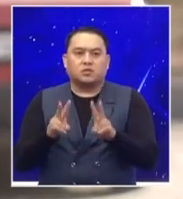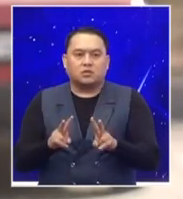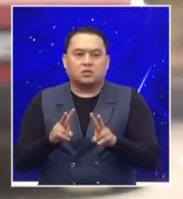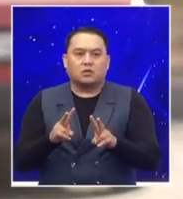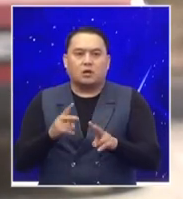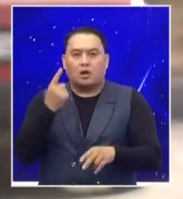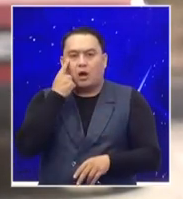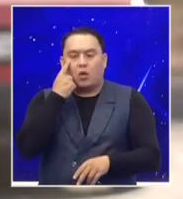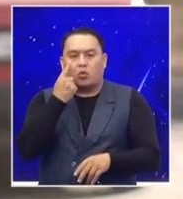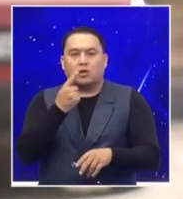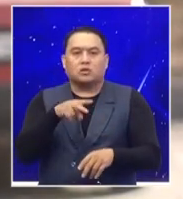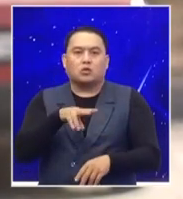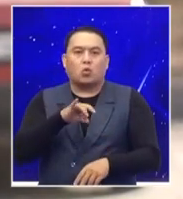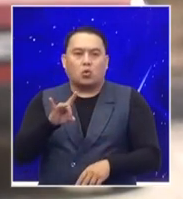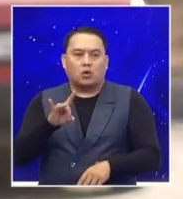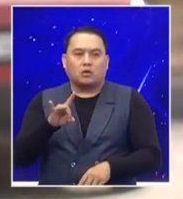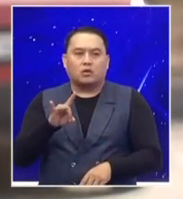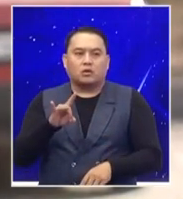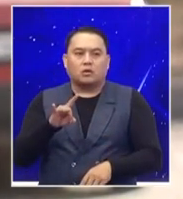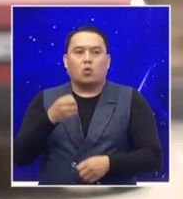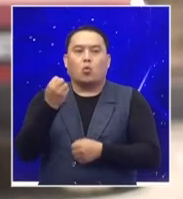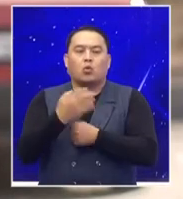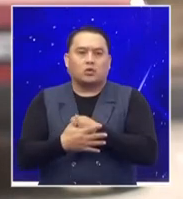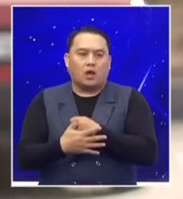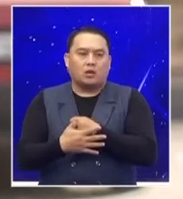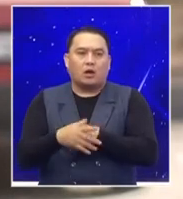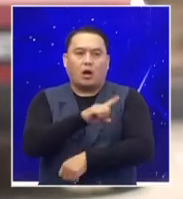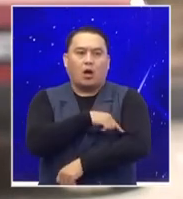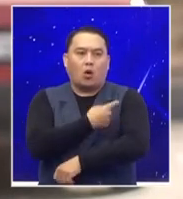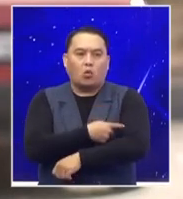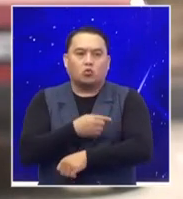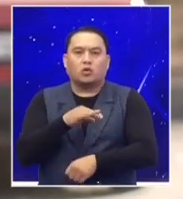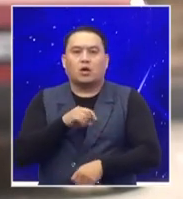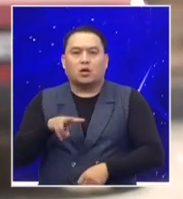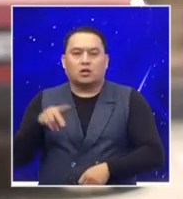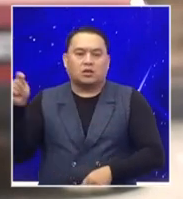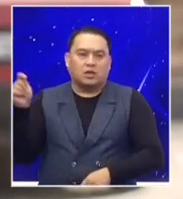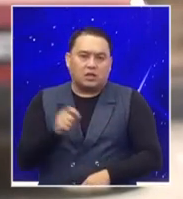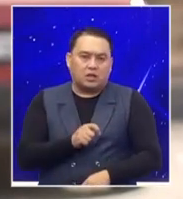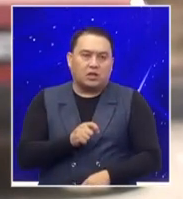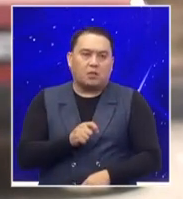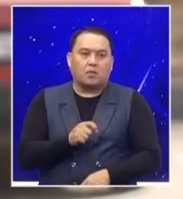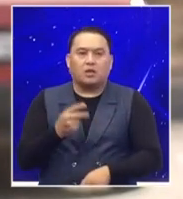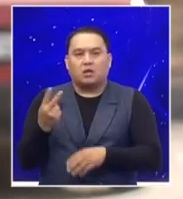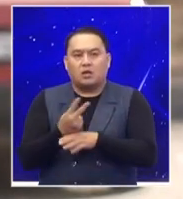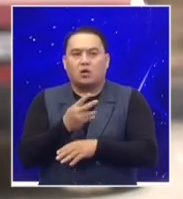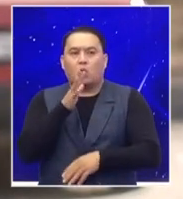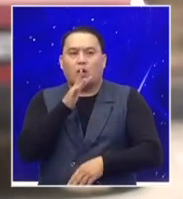окулист, лор, олар біздің орталық ауруханадан ұшаралдан келіп жүр, аптасына екі уақыт,